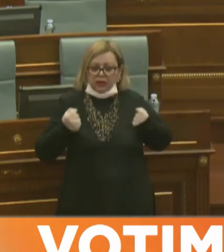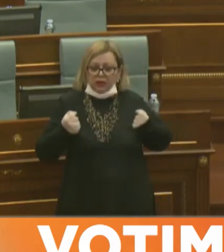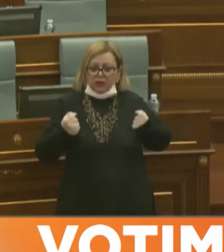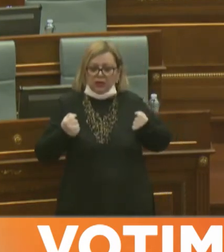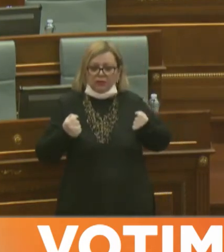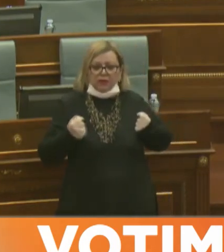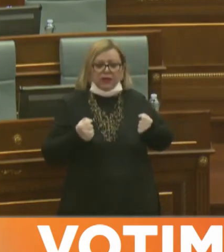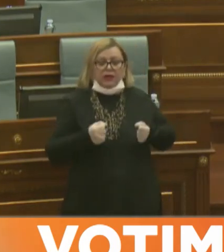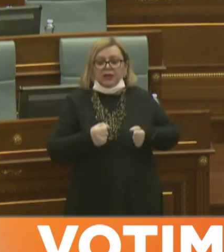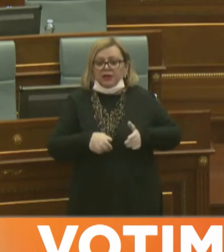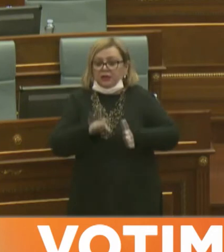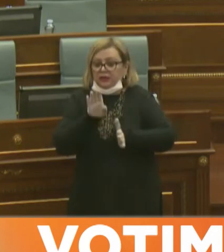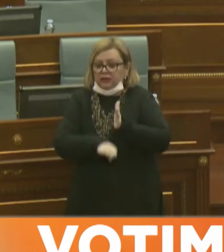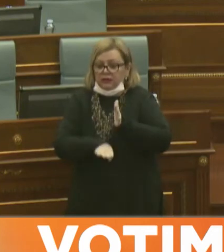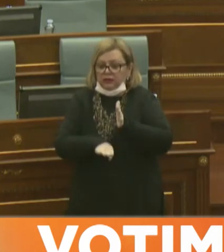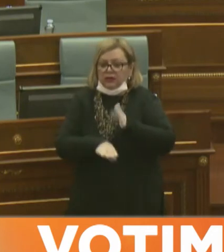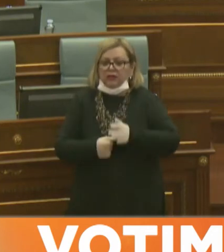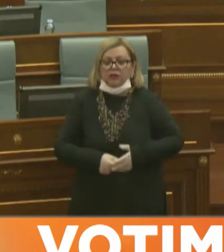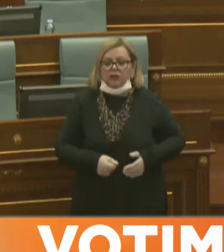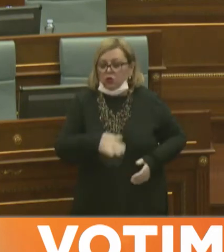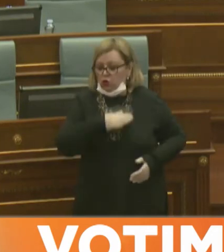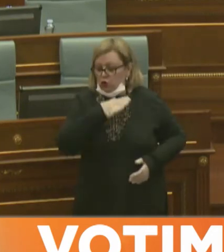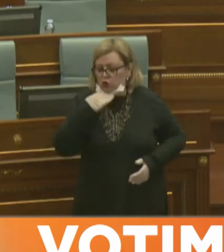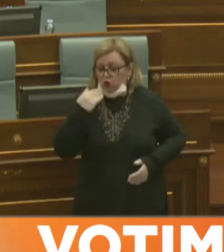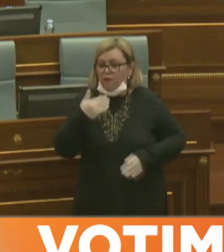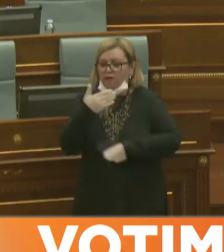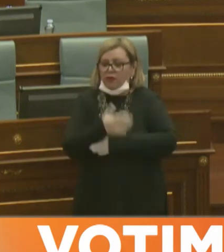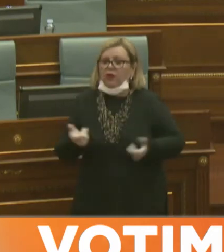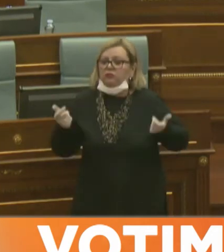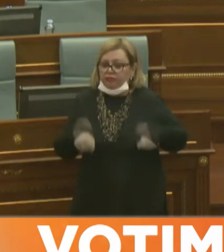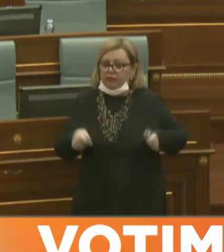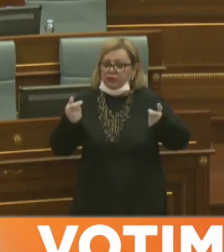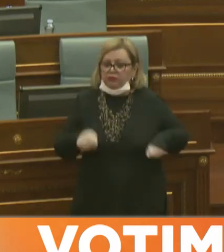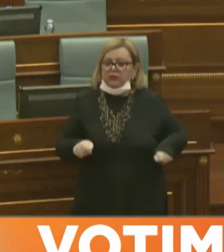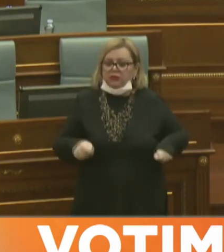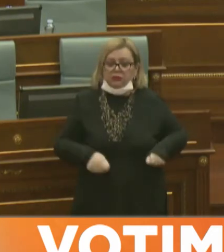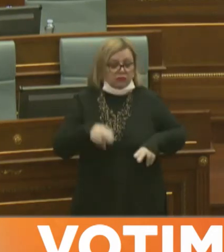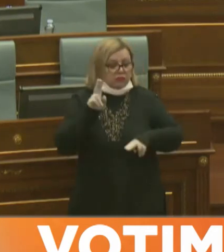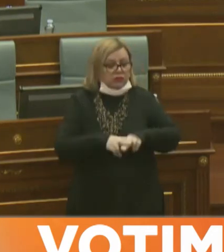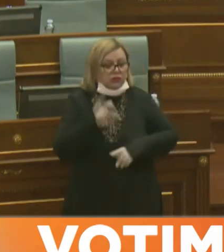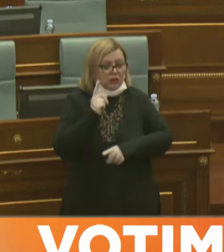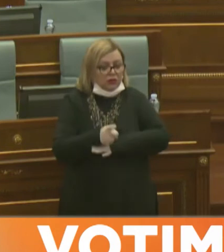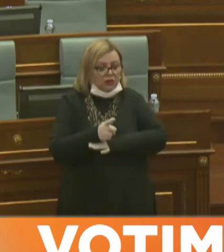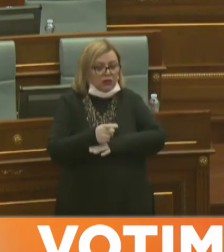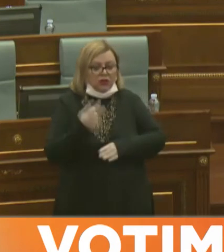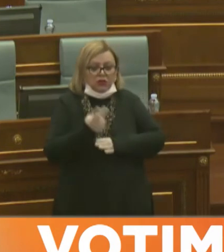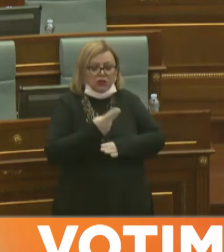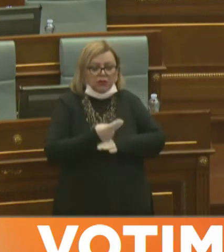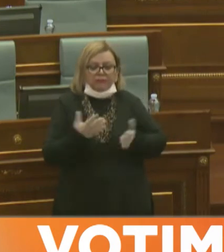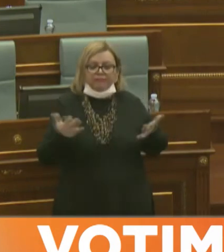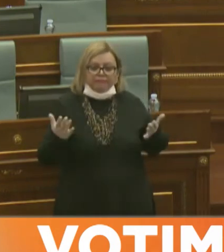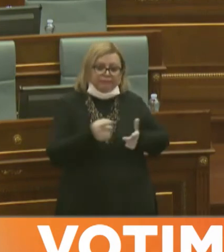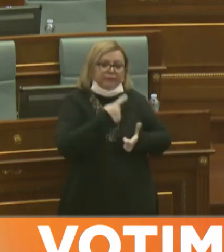reduktim signifikant të kërkesës agregate, pasi shumë firma janë mbyllur me vendime administrative apo si rezultat